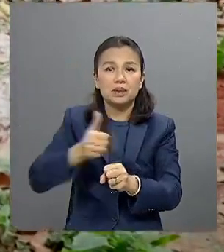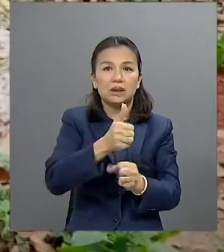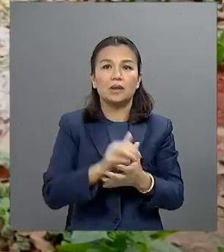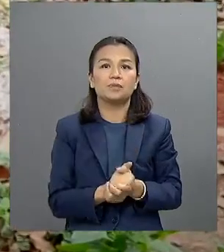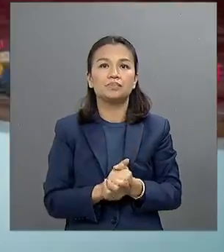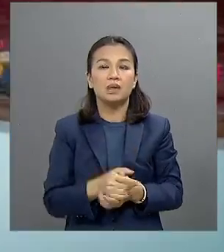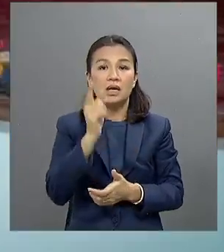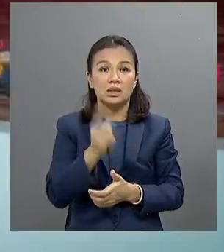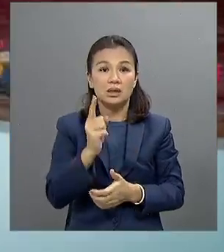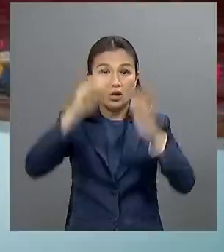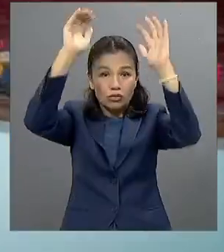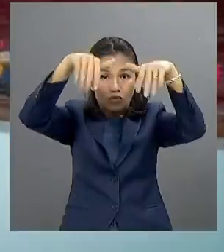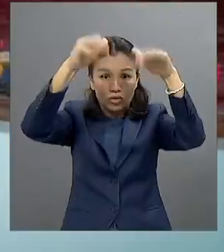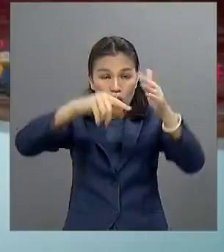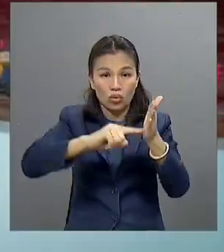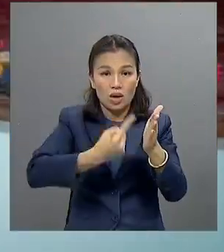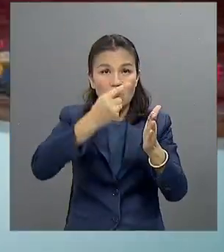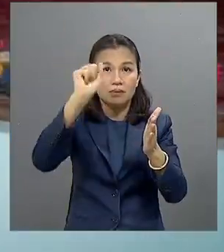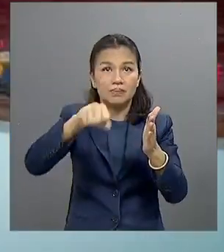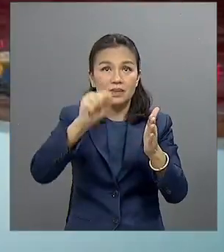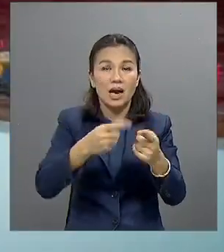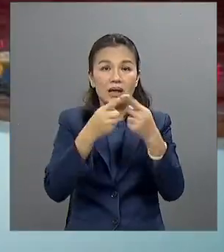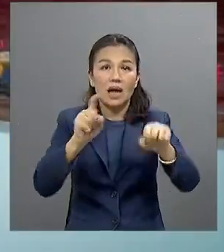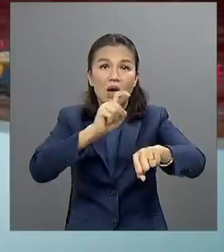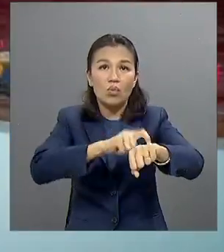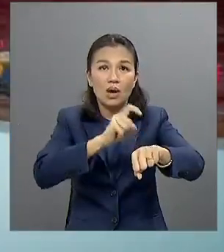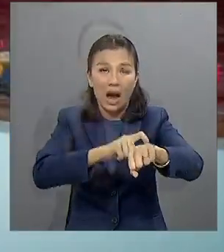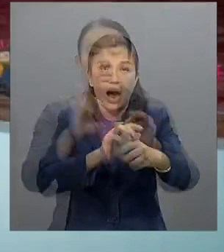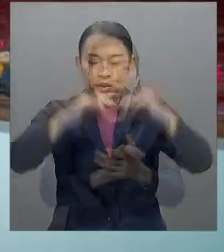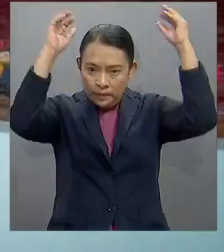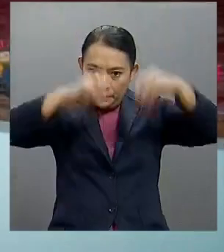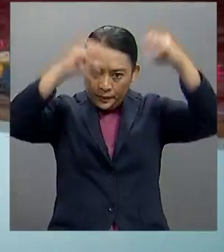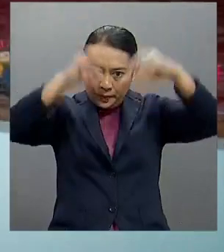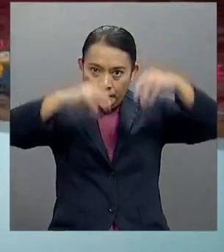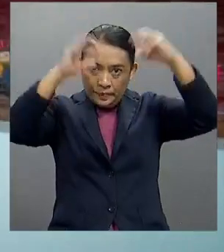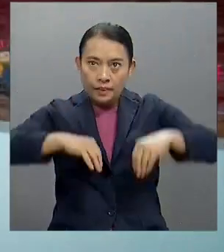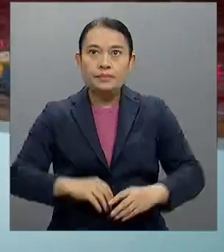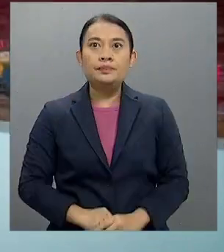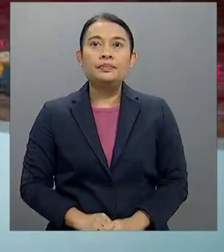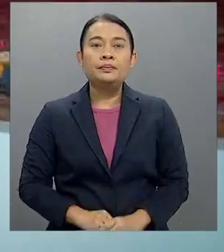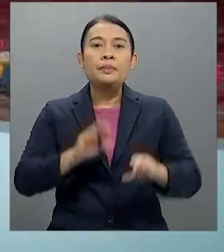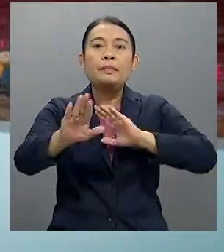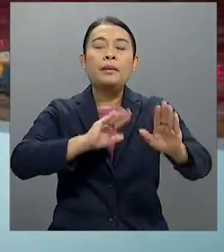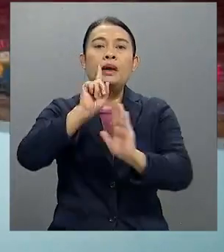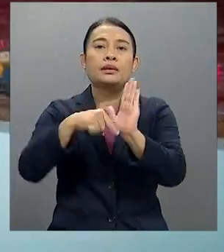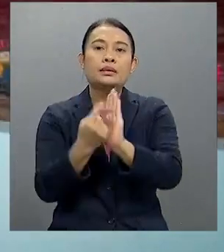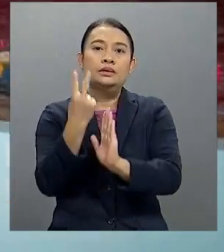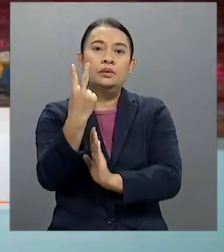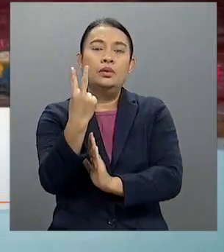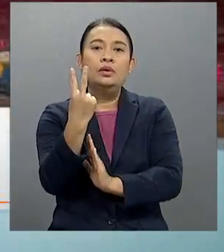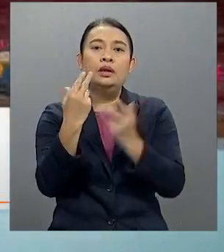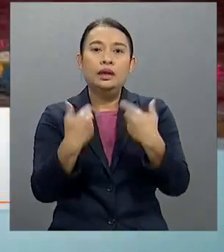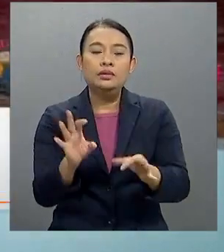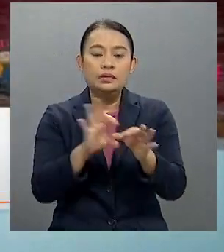ริ่มตกนะครับแต่ใช้เวลาที่ตกที่แรงนี่ครับประมาณ2ชั่วโมงครึ่งเนี่ยก็น้ำก็เยอะอยู่ประ